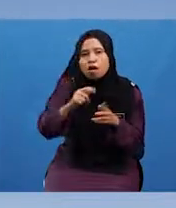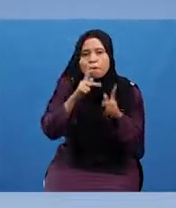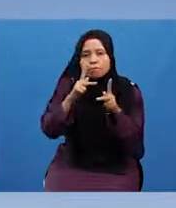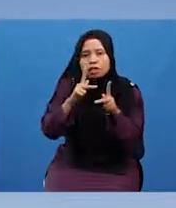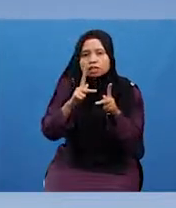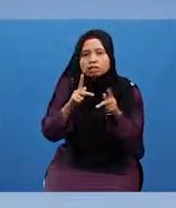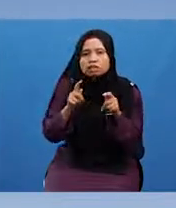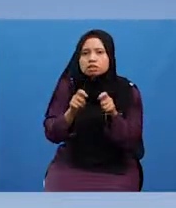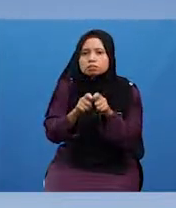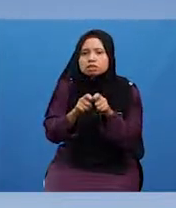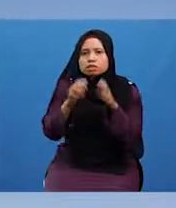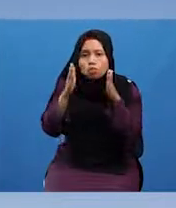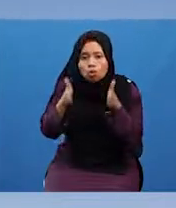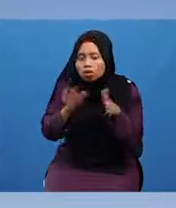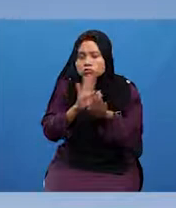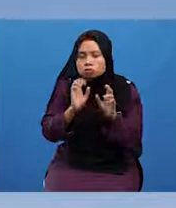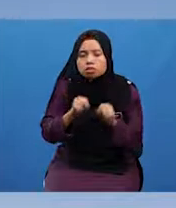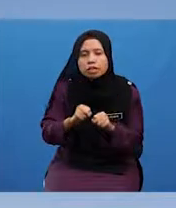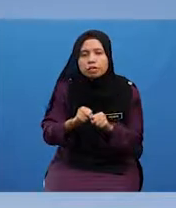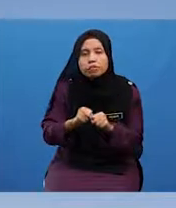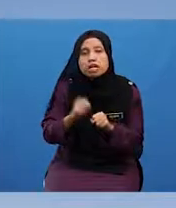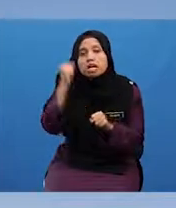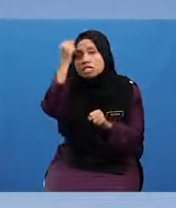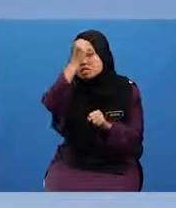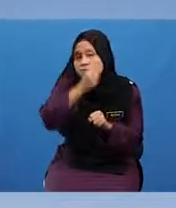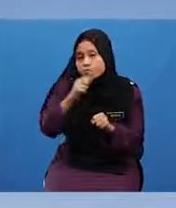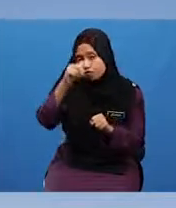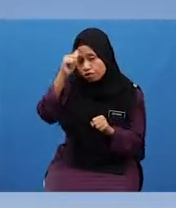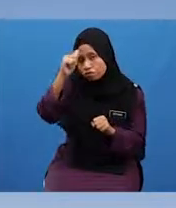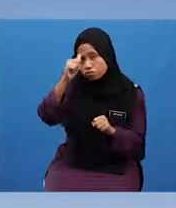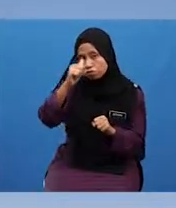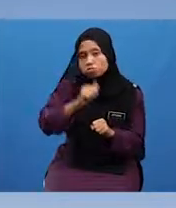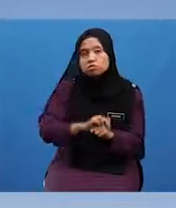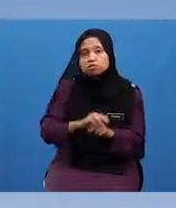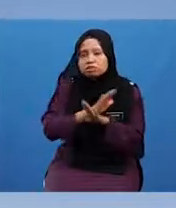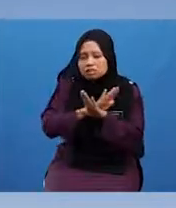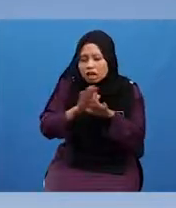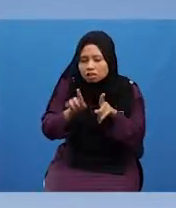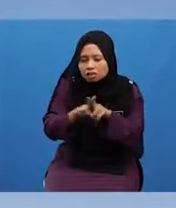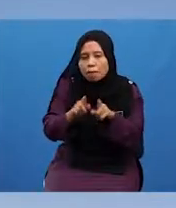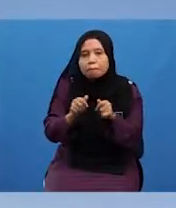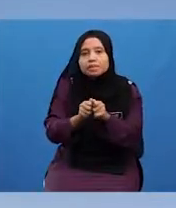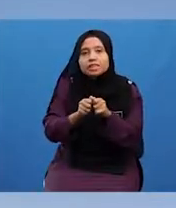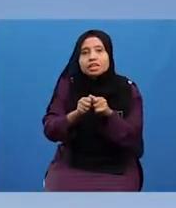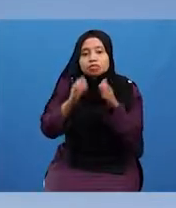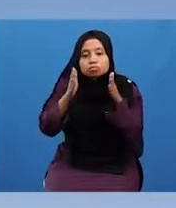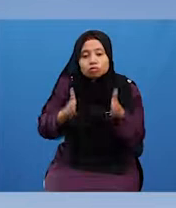berkata-kata seperti manusia. Sifat Allah Subhanahu Wa Taala tidak sama dengan